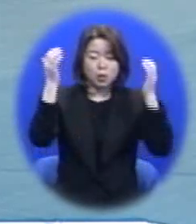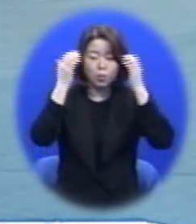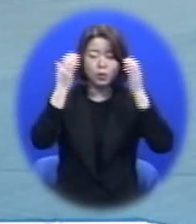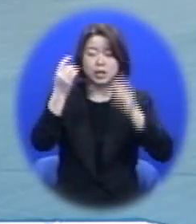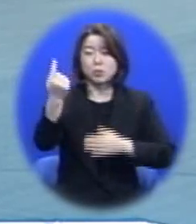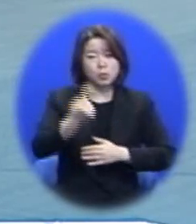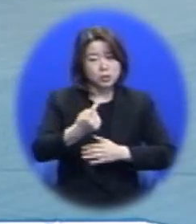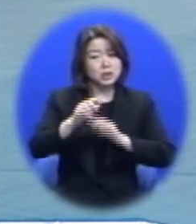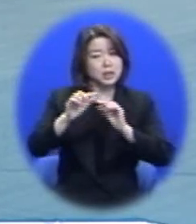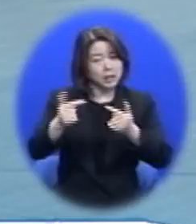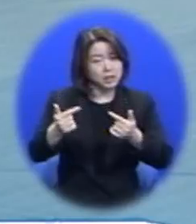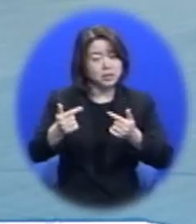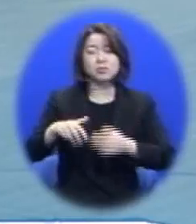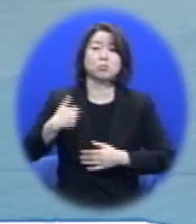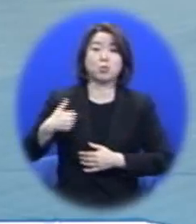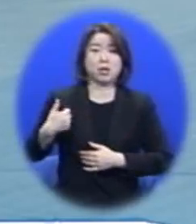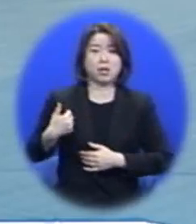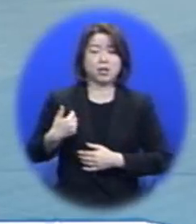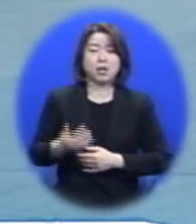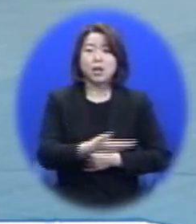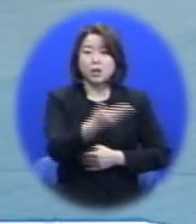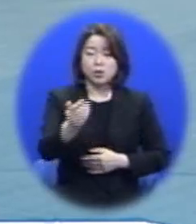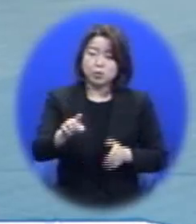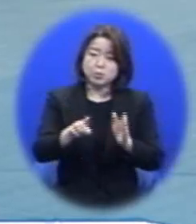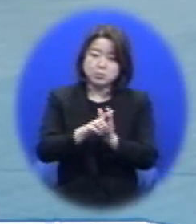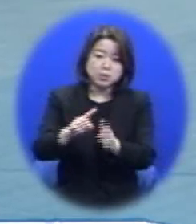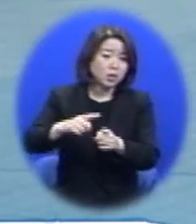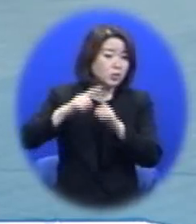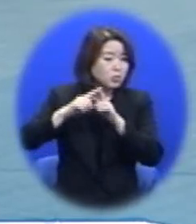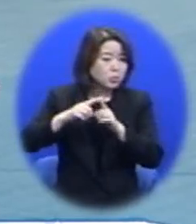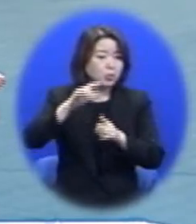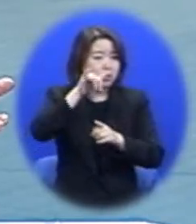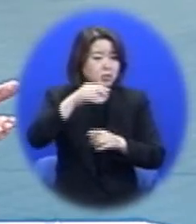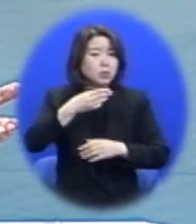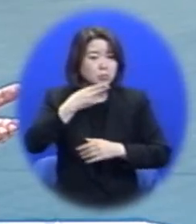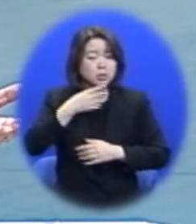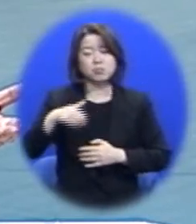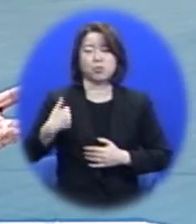올지는 모릅니다. 여러분이 순교할지 안 할지도 몰라요. 그러나